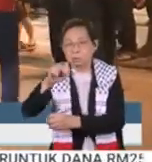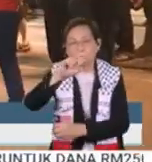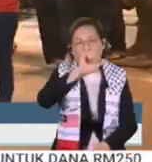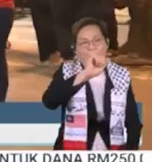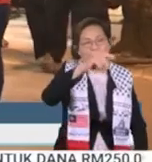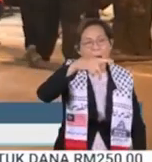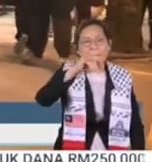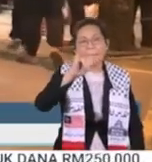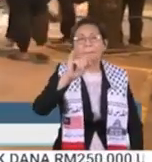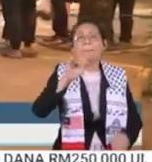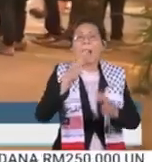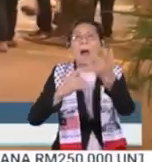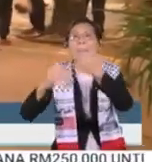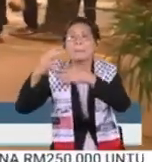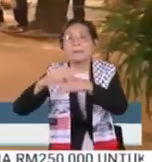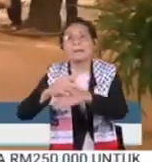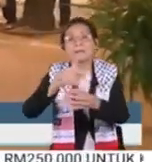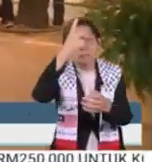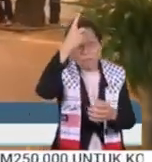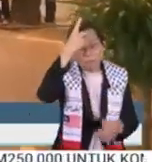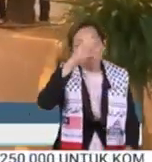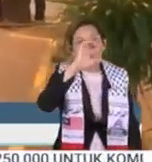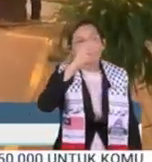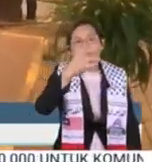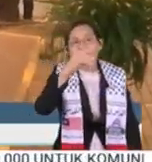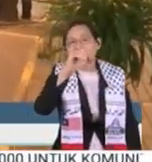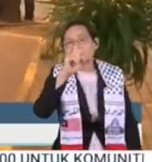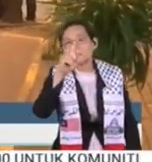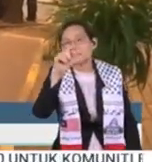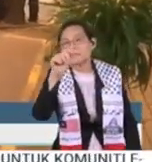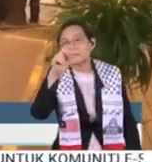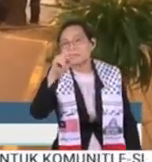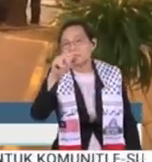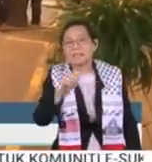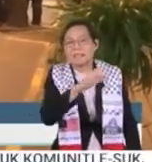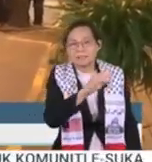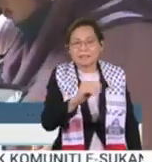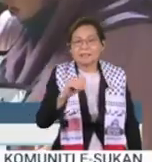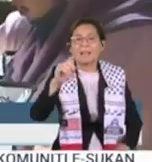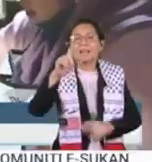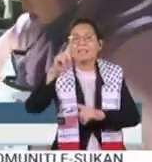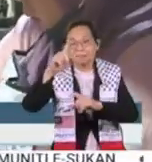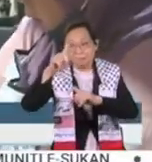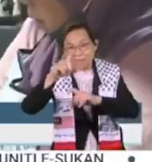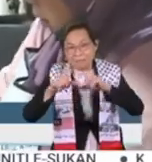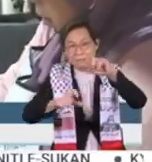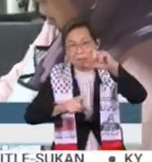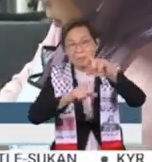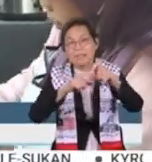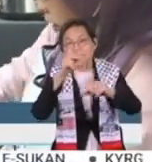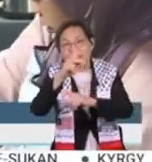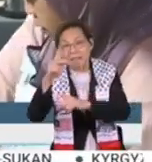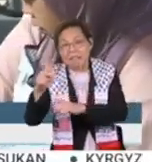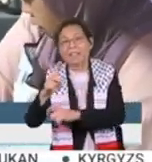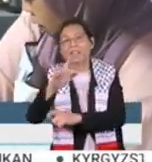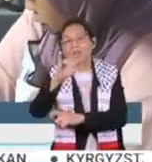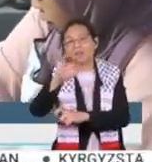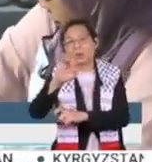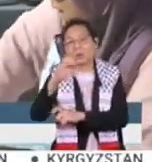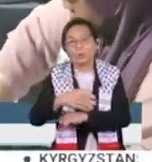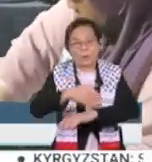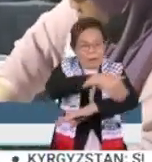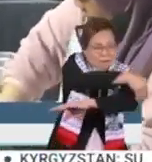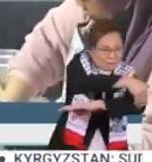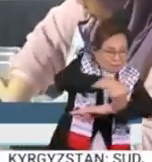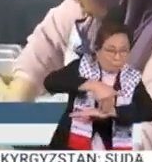Datuk Christina Liu dan bekas Mayor Bandaraya Kota Kinabalu Datuk Yeo Bon Hai. Berkonsepkan gerai tepi jalan, kawasan